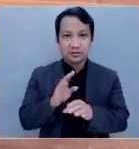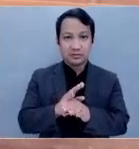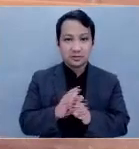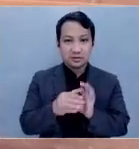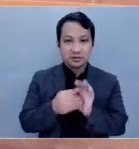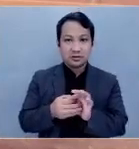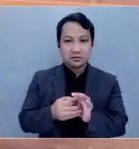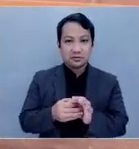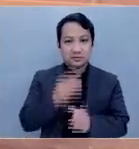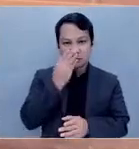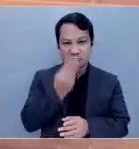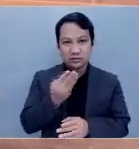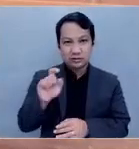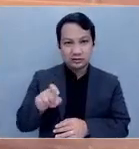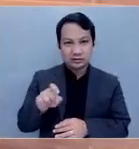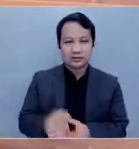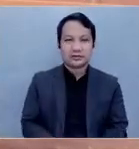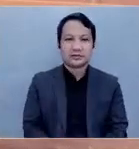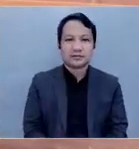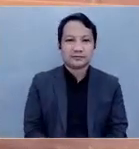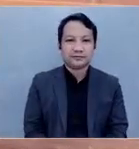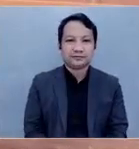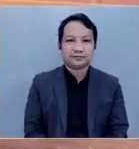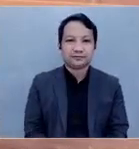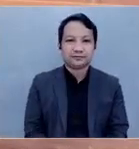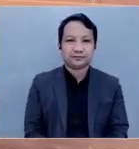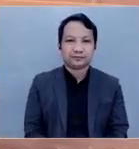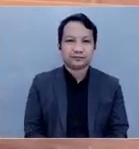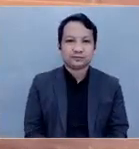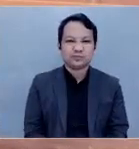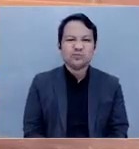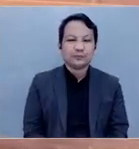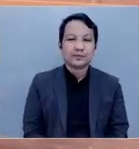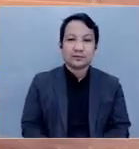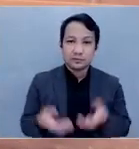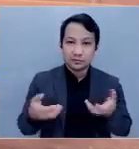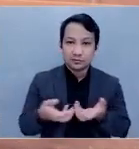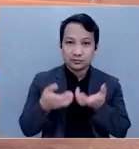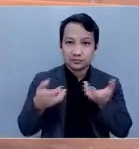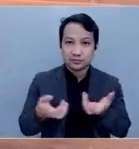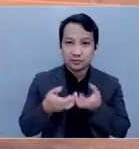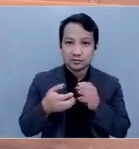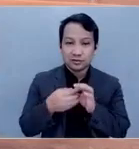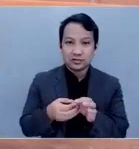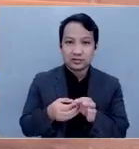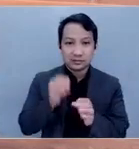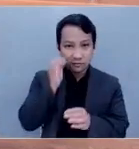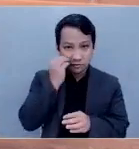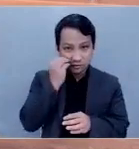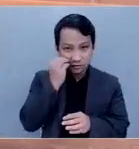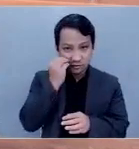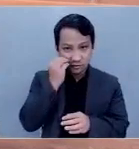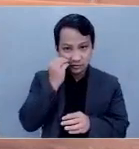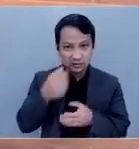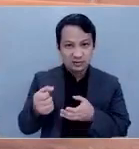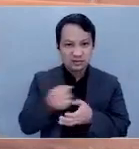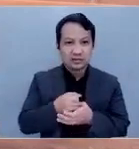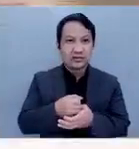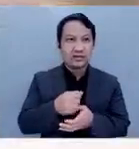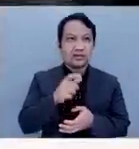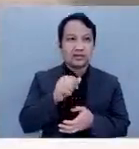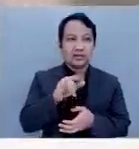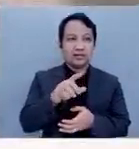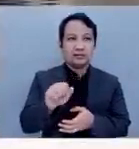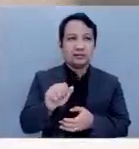lang yung kailangan natin. And then, habang ginigisa natin to, syempre yung ating sibuyas, may makukuha pa rin tayo dyan mga antioxidants, kaya naglalagay